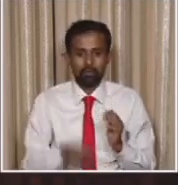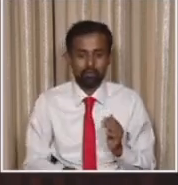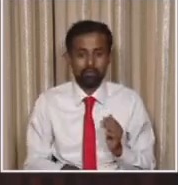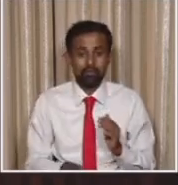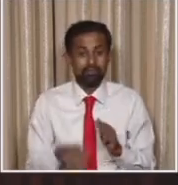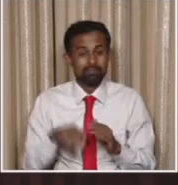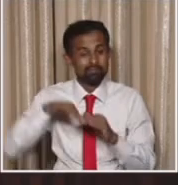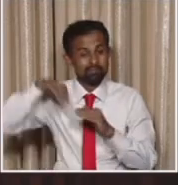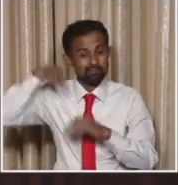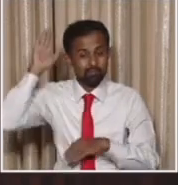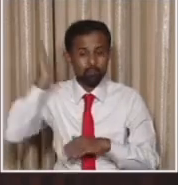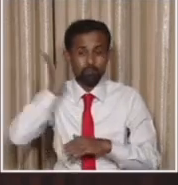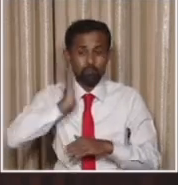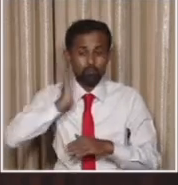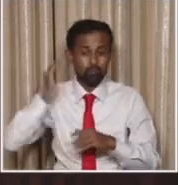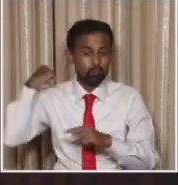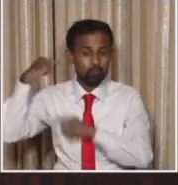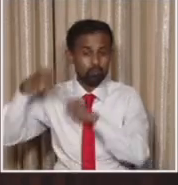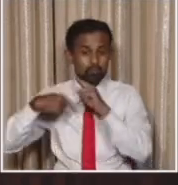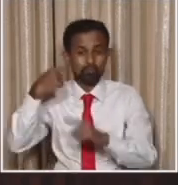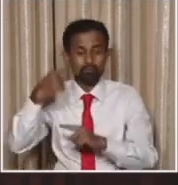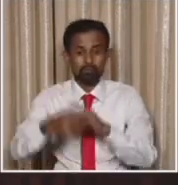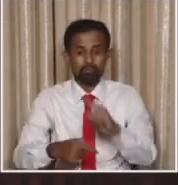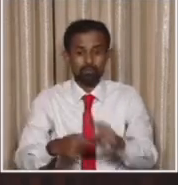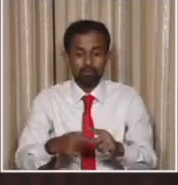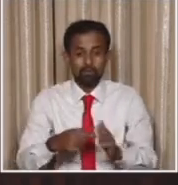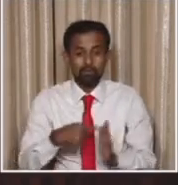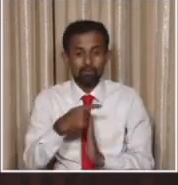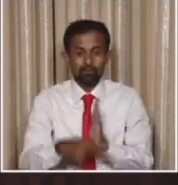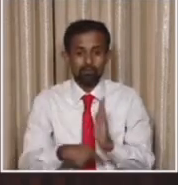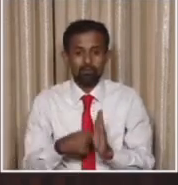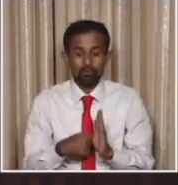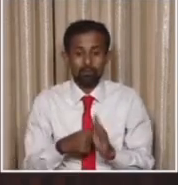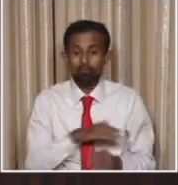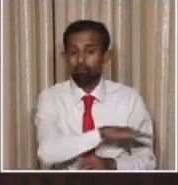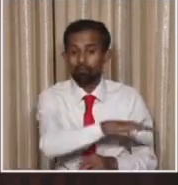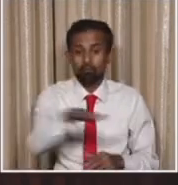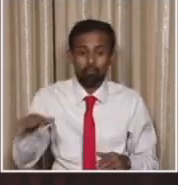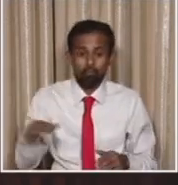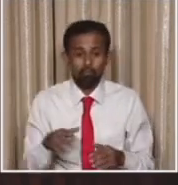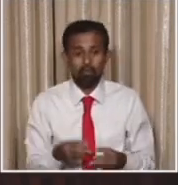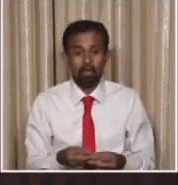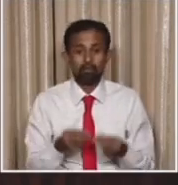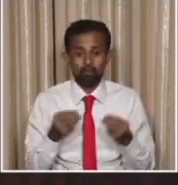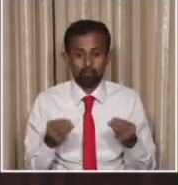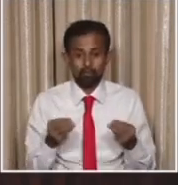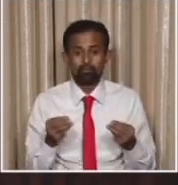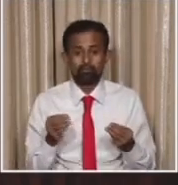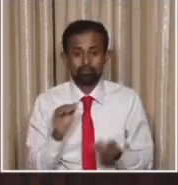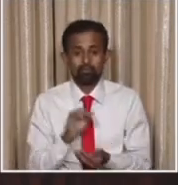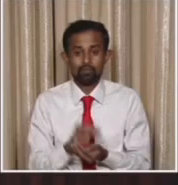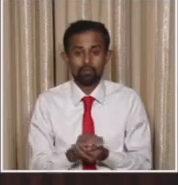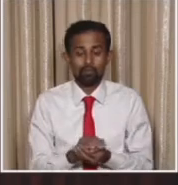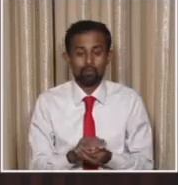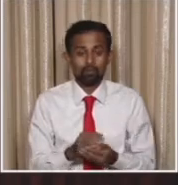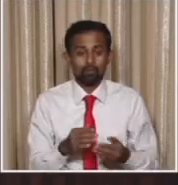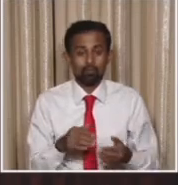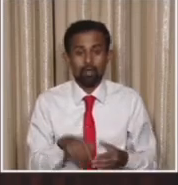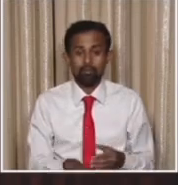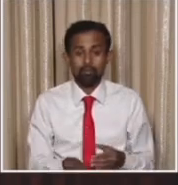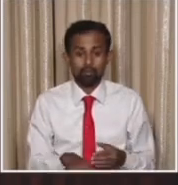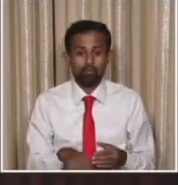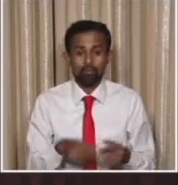විජිත කාලේ ඉඳලා ගරු සභාපතිතුමනි මේ රටේ විශාල ඉඩම් ප්‍රමාණයක් තිබුණා හැබැයි Ewa, vivida kala